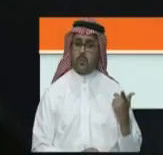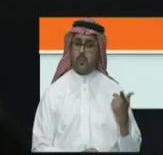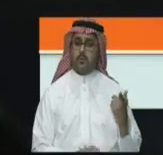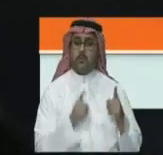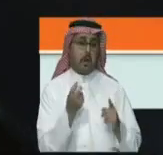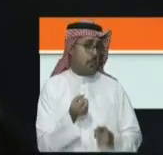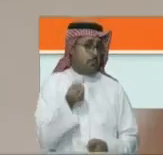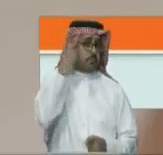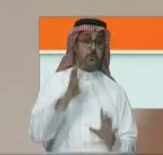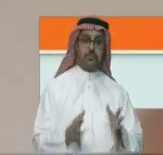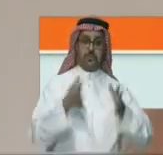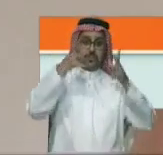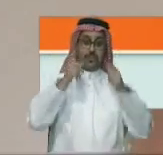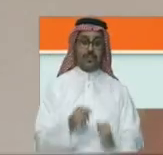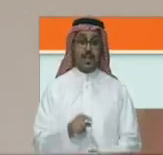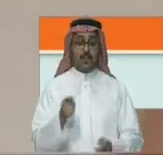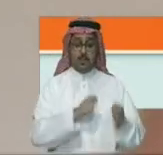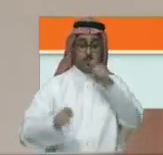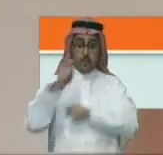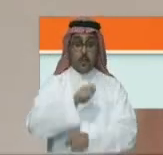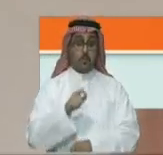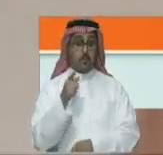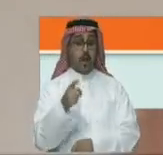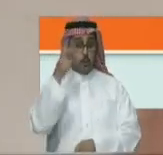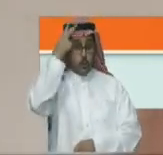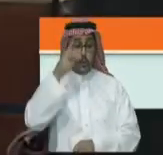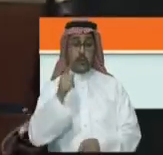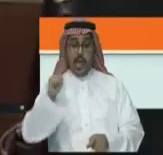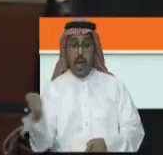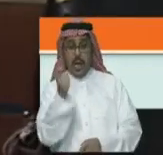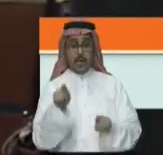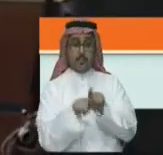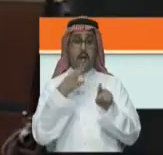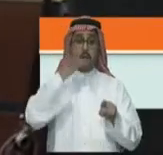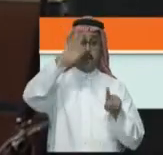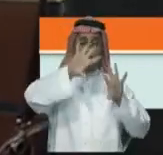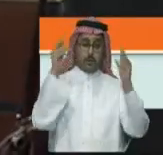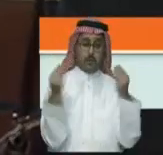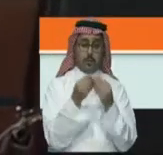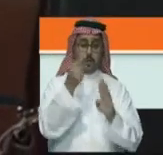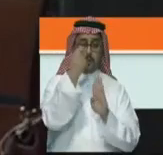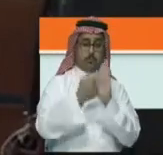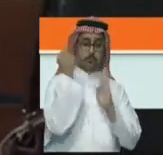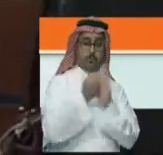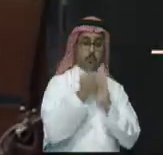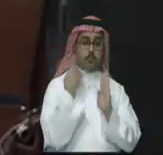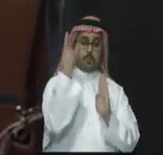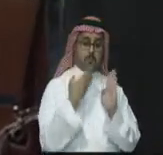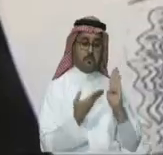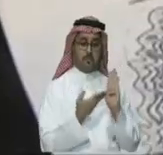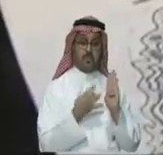عبر ابتكار أسلوب حديث، مصمم سعودي يدمج الخط والثقافة العربية في عالم المجوهرات.